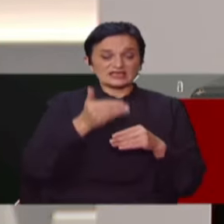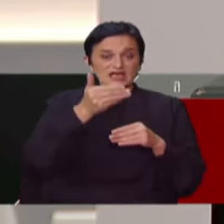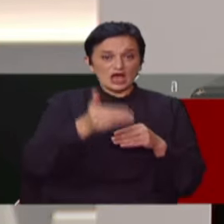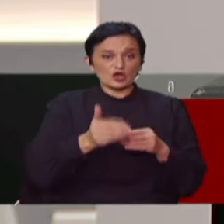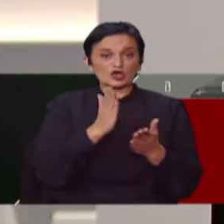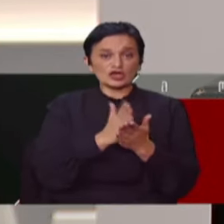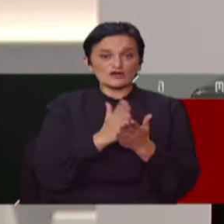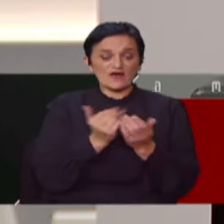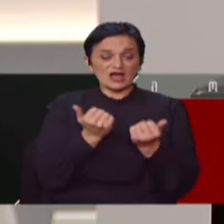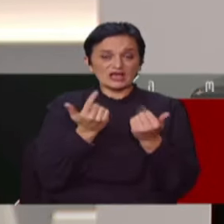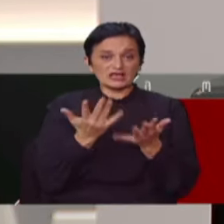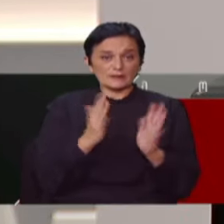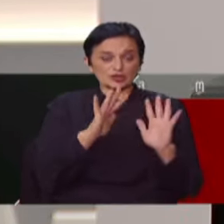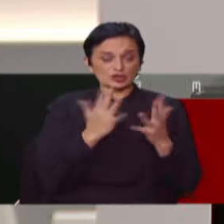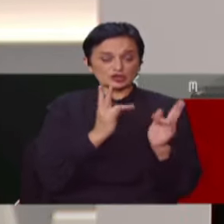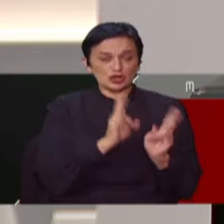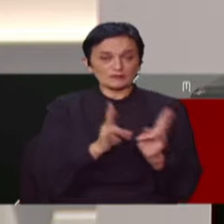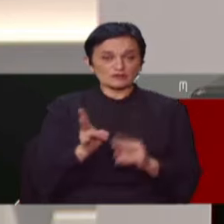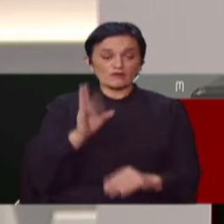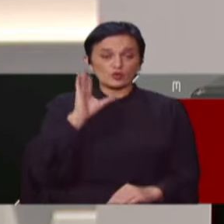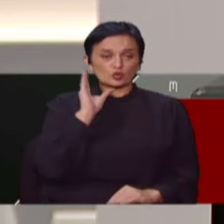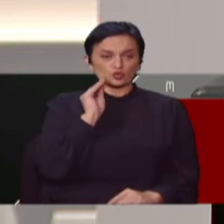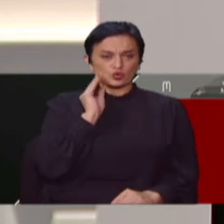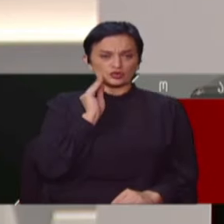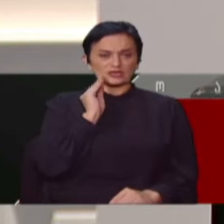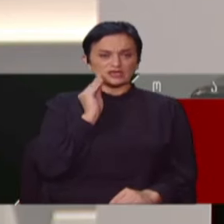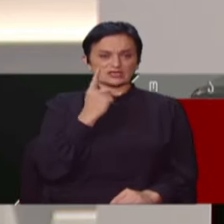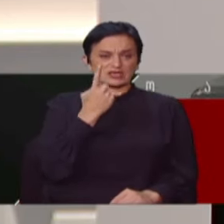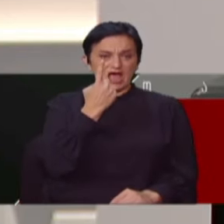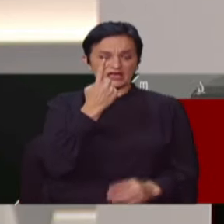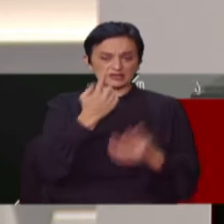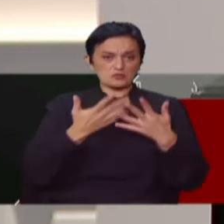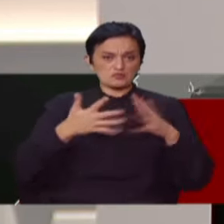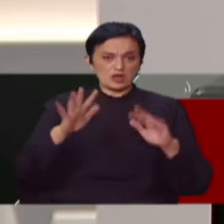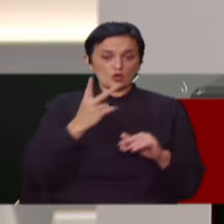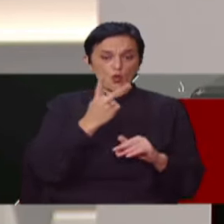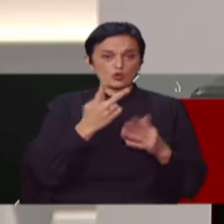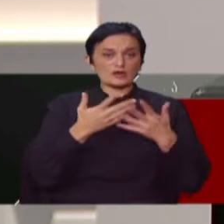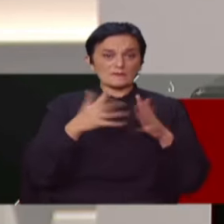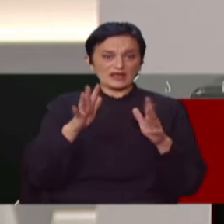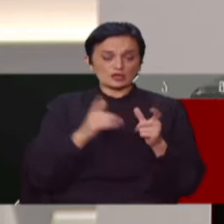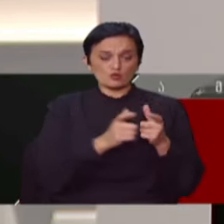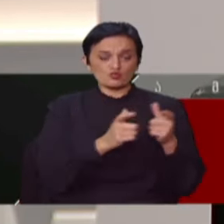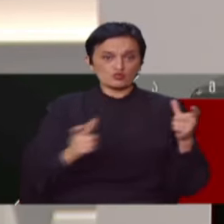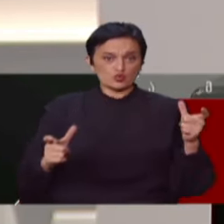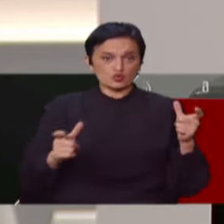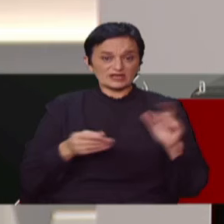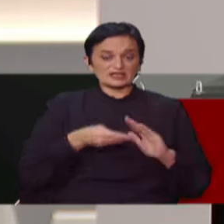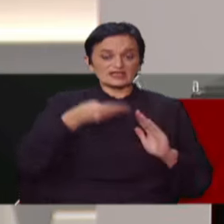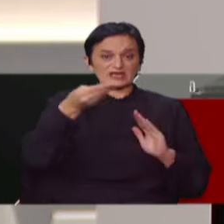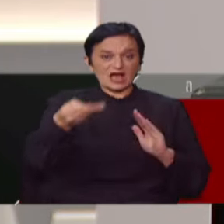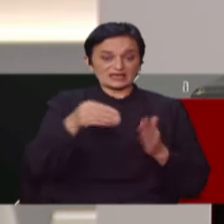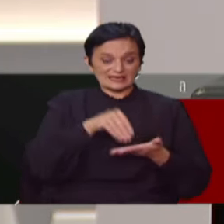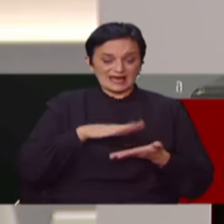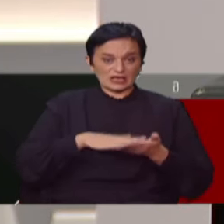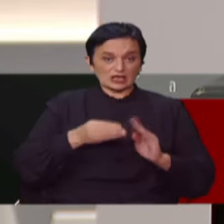Აქვს რამდენიმე შემთხვევა, როდესაც ერთზე მეტი, ორი და მეტი ბიულეტენი გასცეს